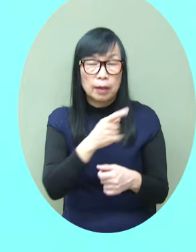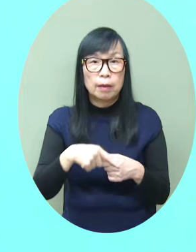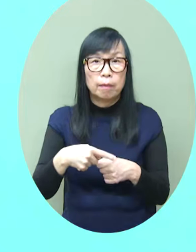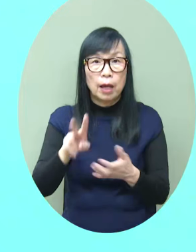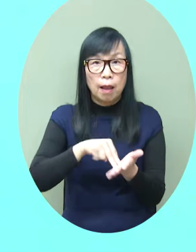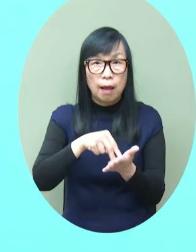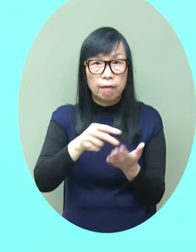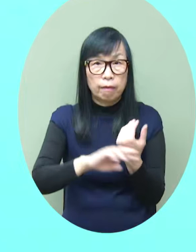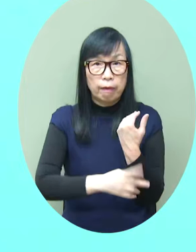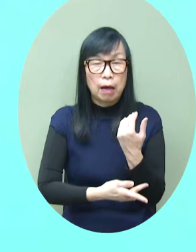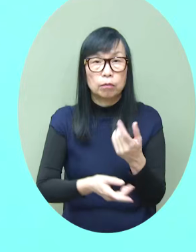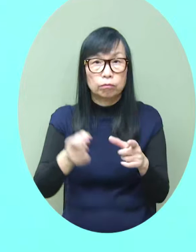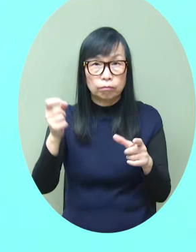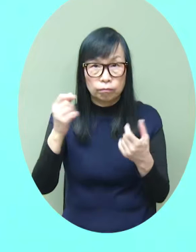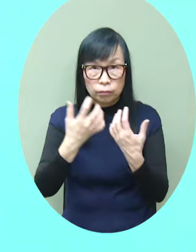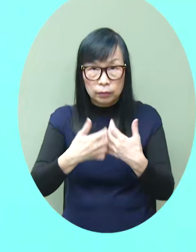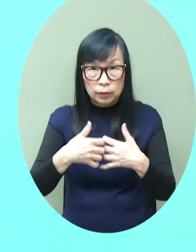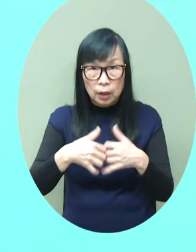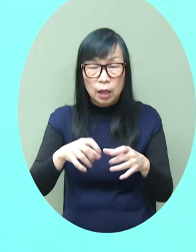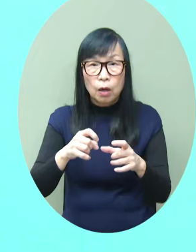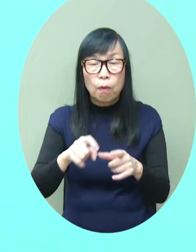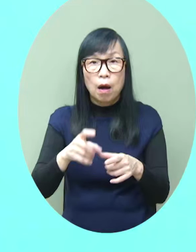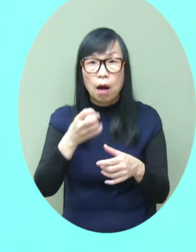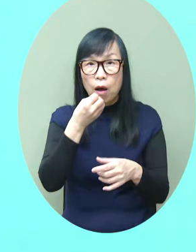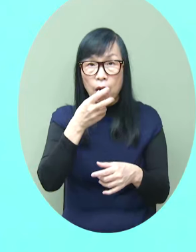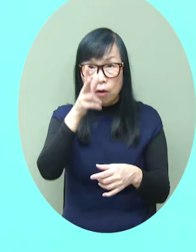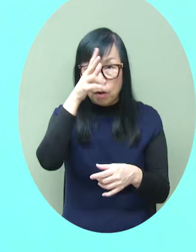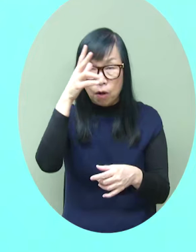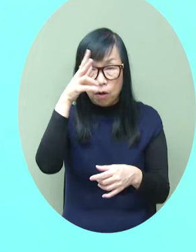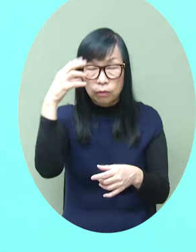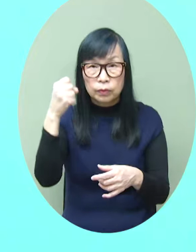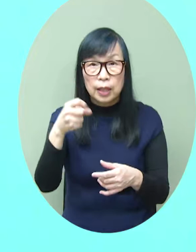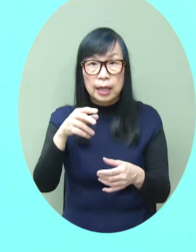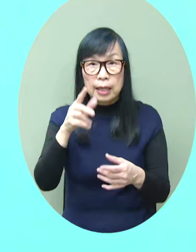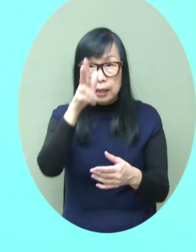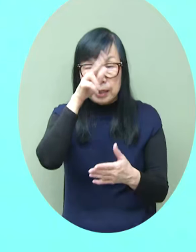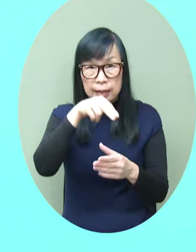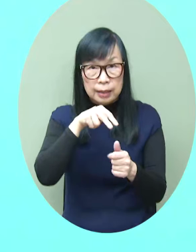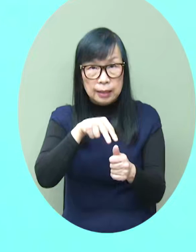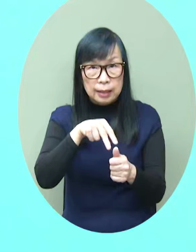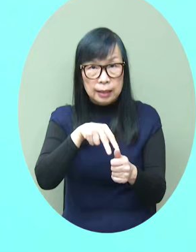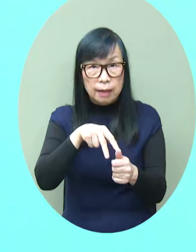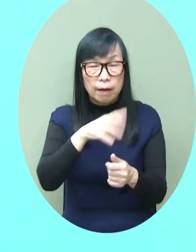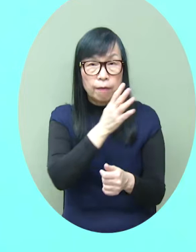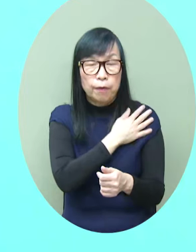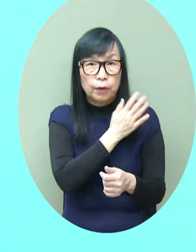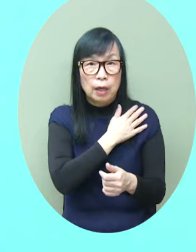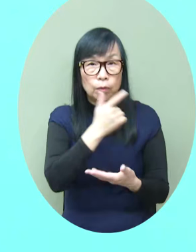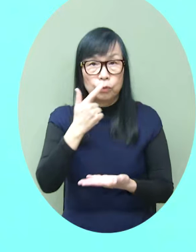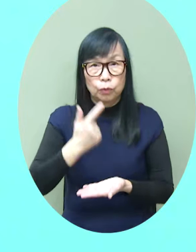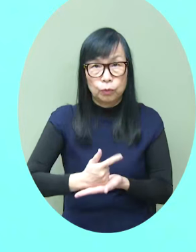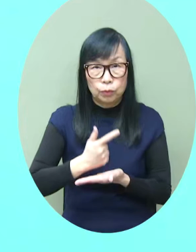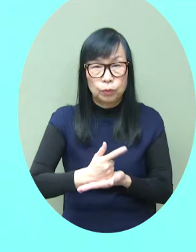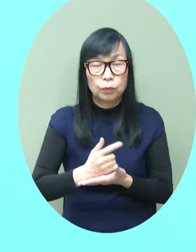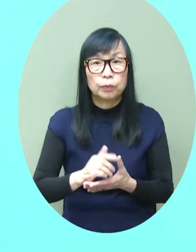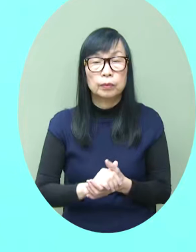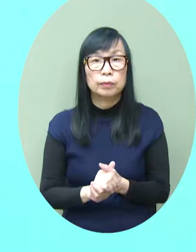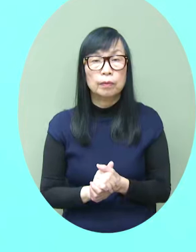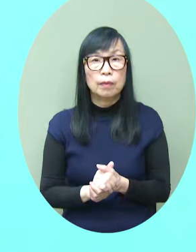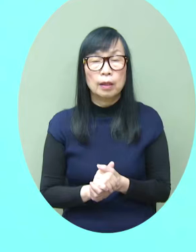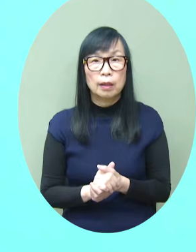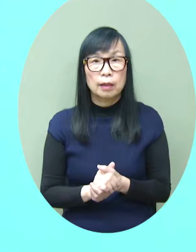機關同樣是在香港特別行政區的政治體制裏面擔負非常重要的責任，